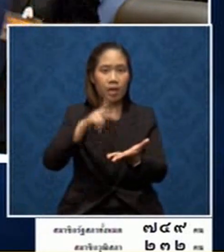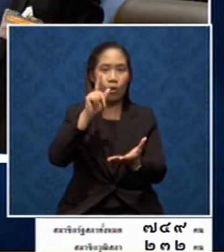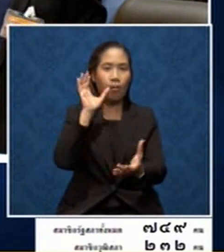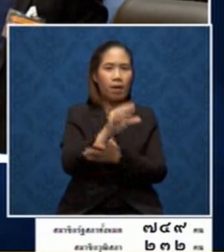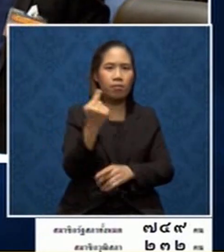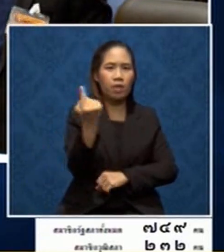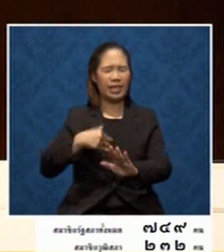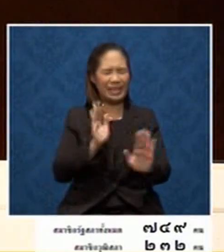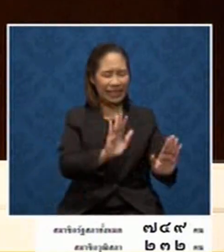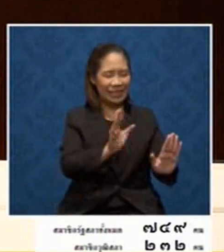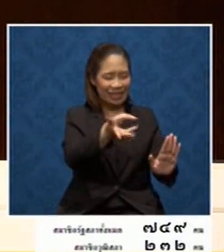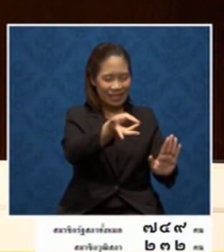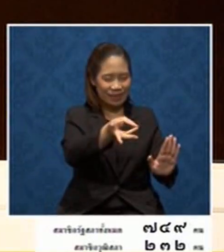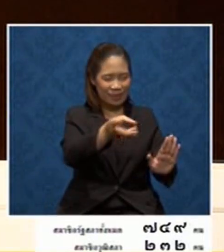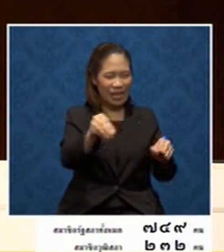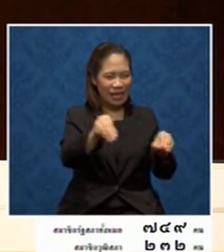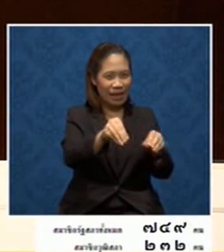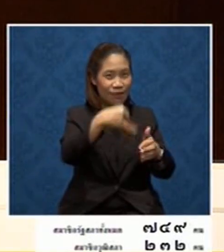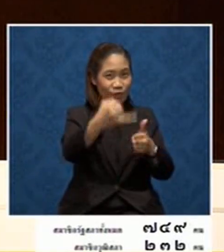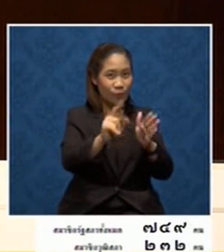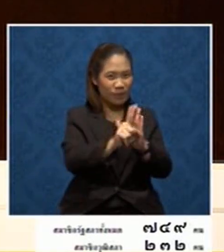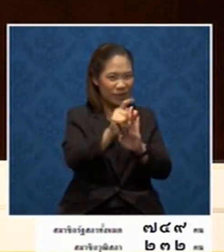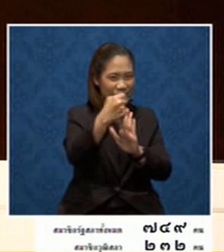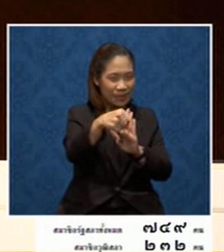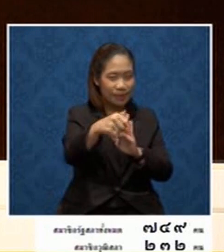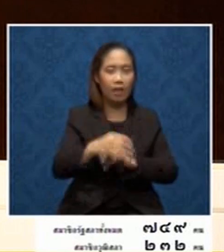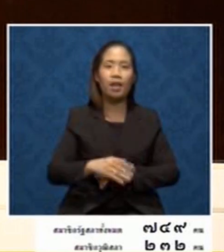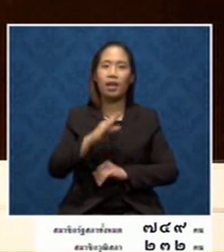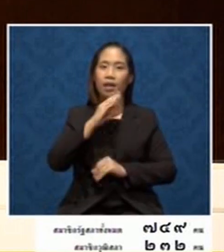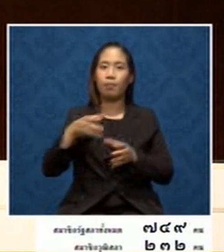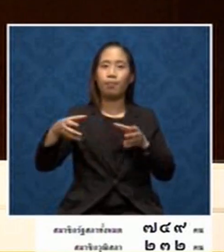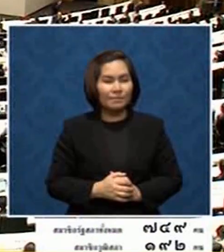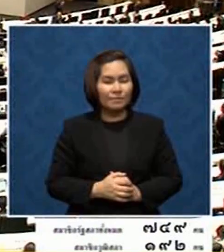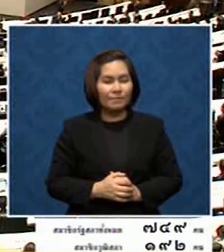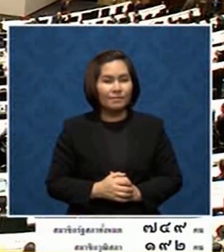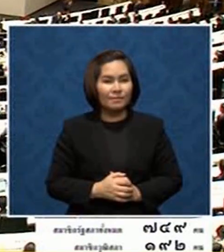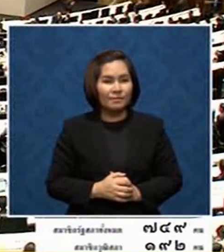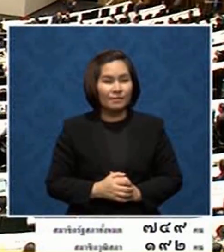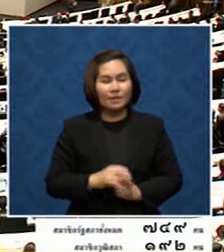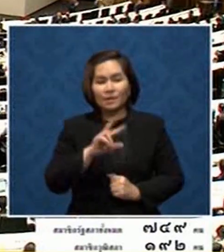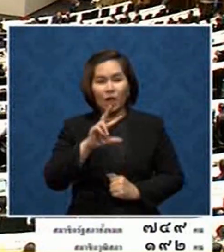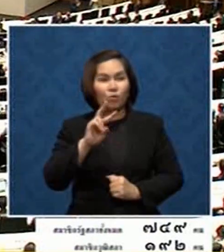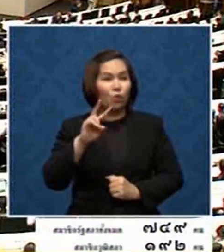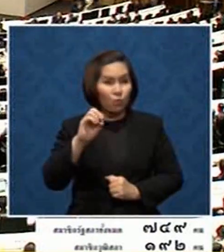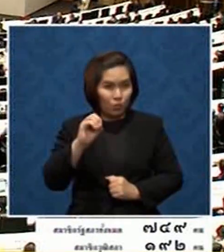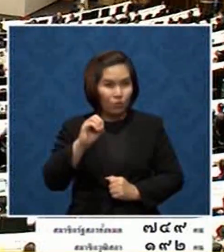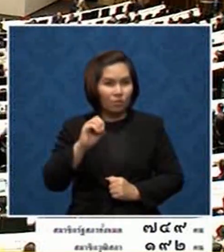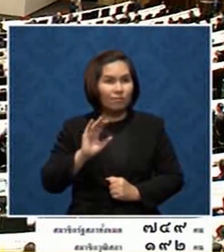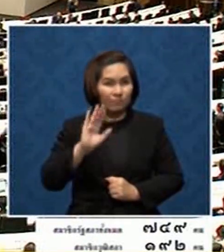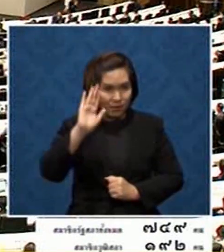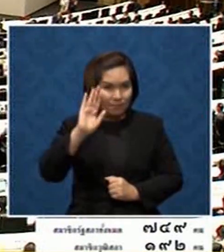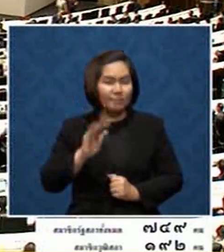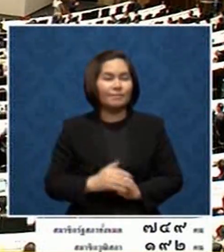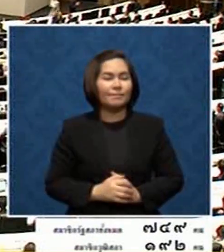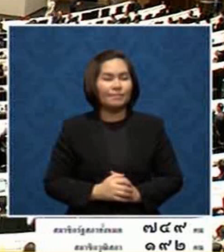มีปัญหาความน่าเชื่อถือต่อมติของรัฐสภาว่าทำอะไรแล้วทุกอย่างเนี่ยสามารถทบทวนได้ตลอดเวลาที่ประชุมวิป3ฝ่ายก็เลยต